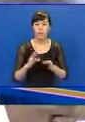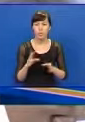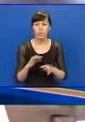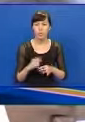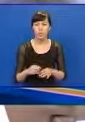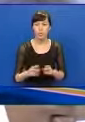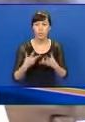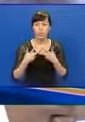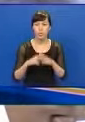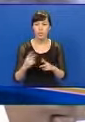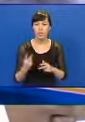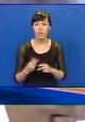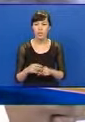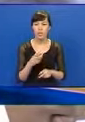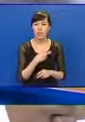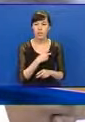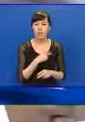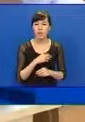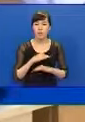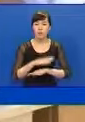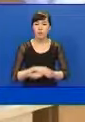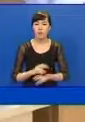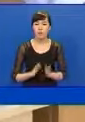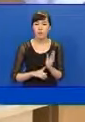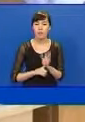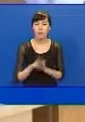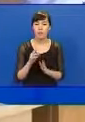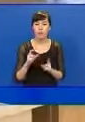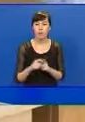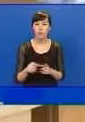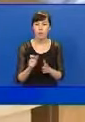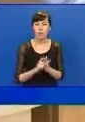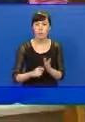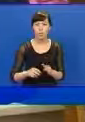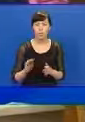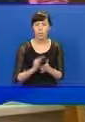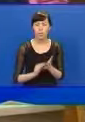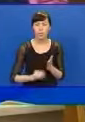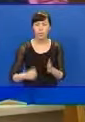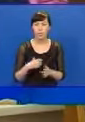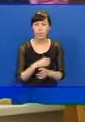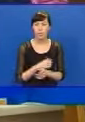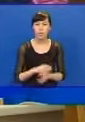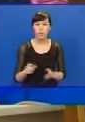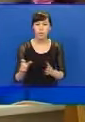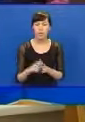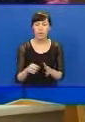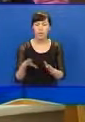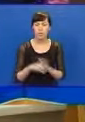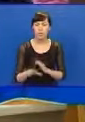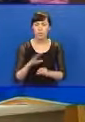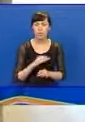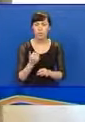жоғары оқу орнының екінші курс студенті. Қаршадайынан қара сөзден өлең өрген өрен емендікті өзінше жырға қосты.